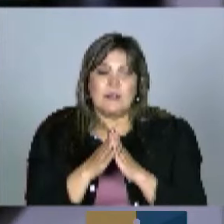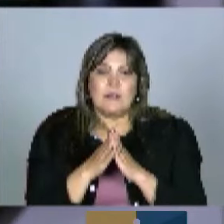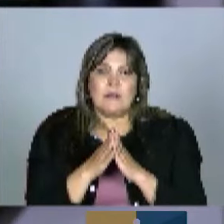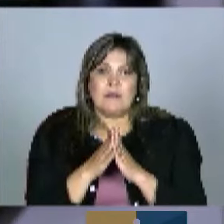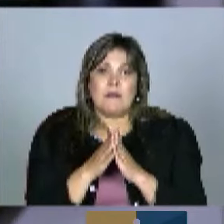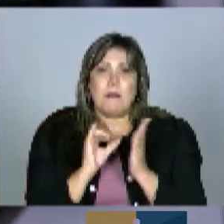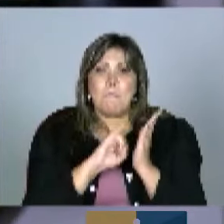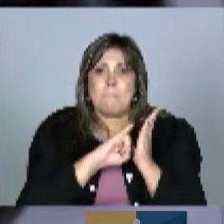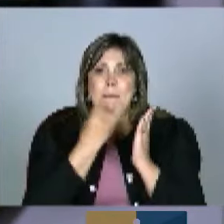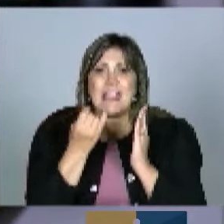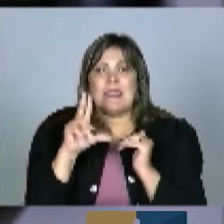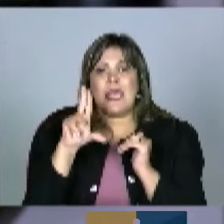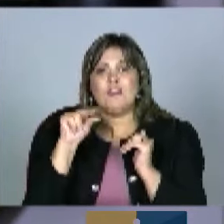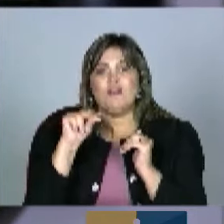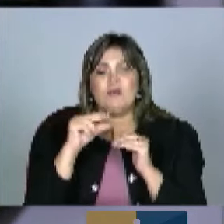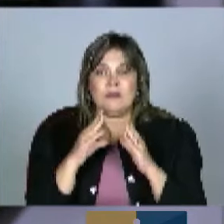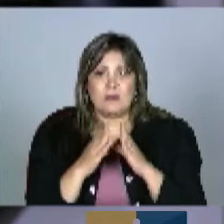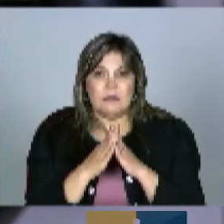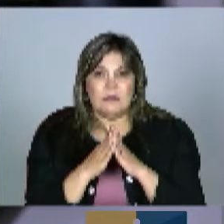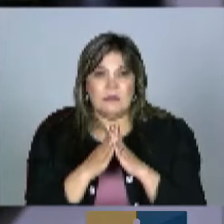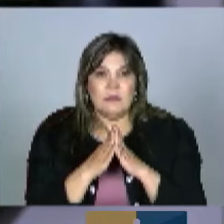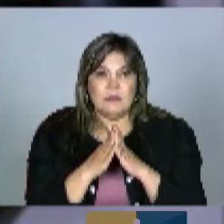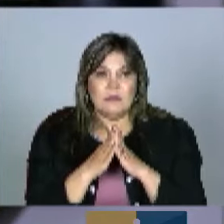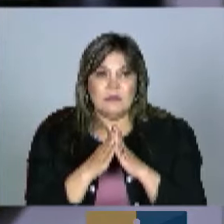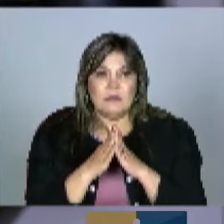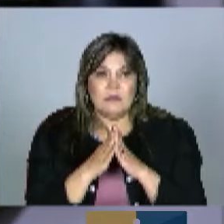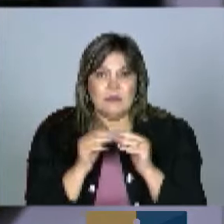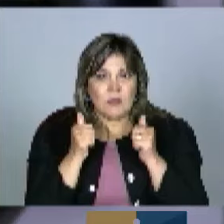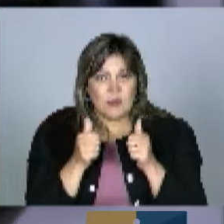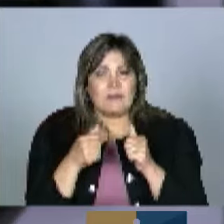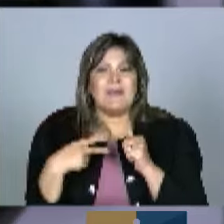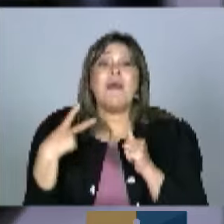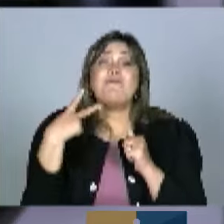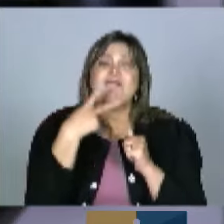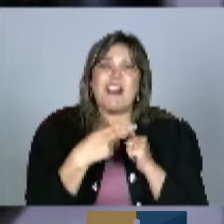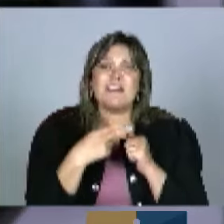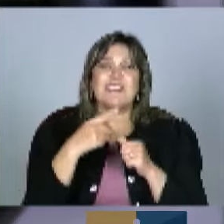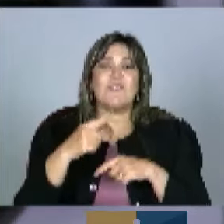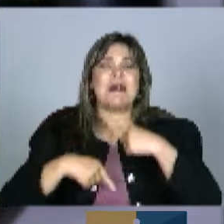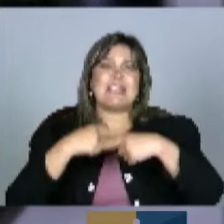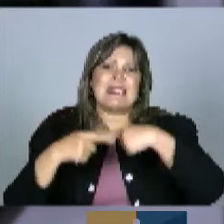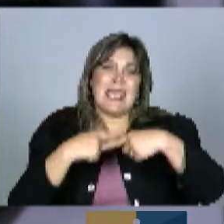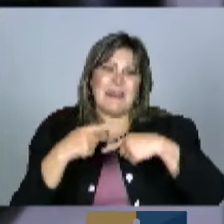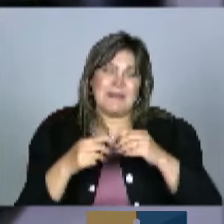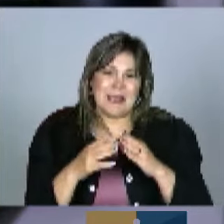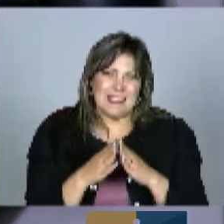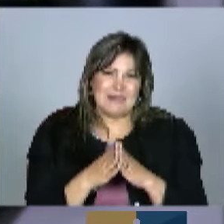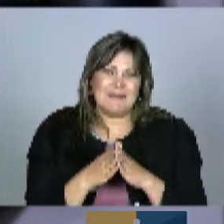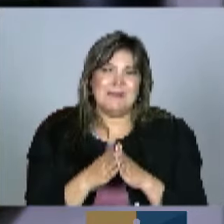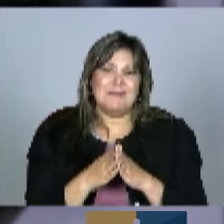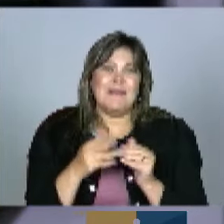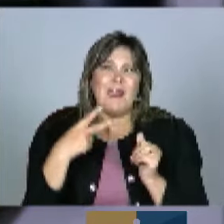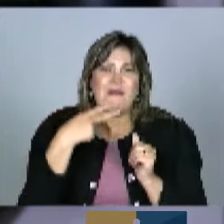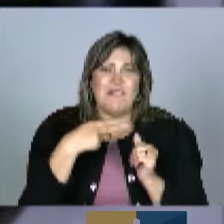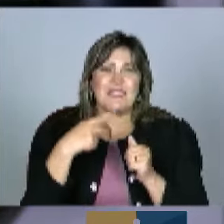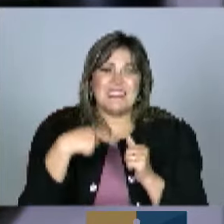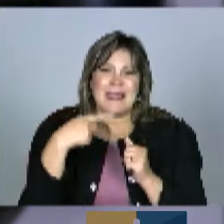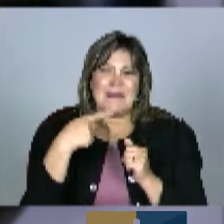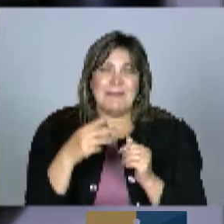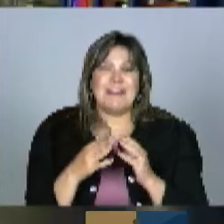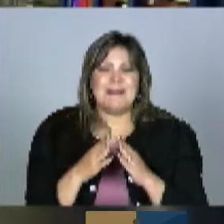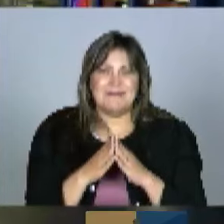من قانون الا الد اه طيب نخرج الفاصل وبعد الفاصل نكمل موضوعنا عن القضايا المستعجله اعزائي المشاهدين فاصل ونتواصل